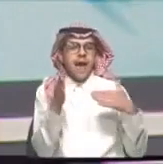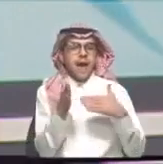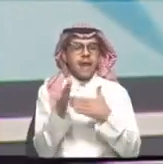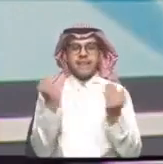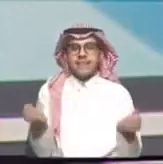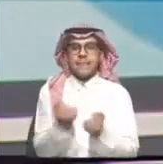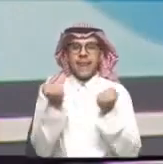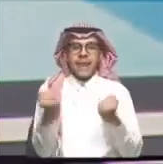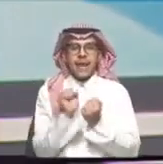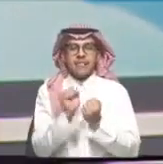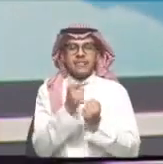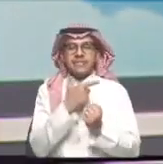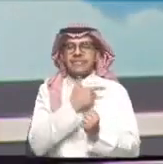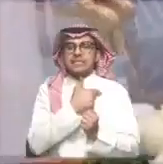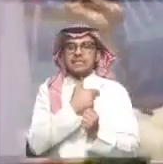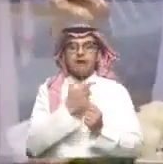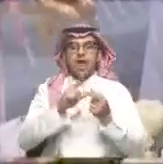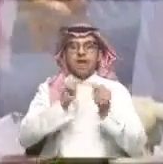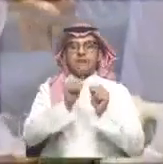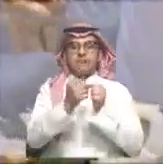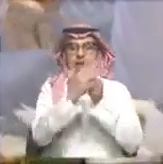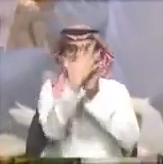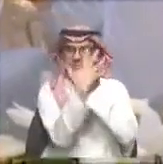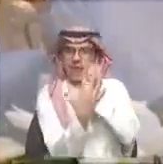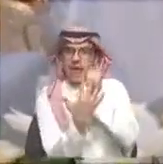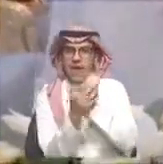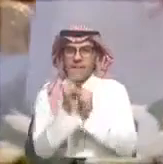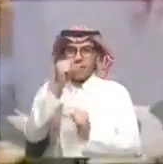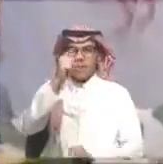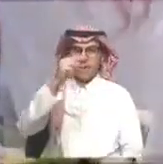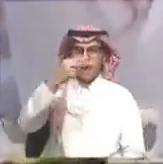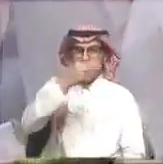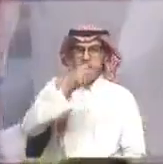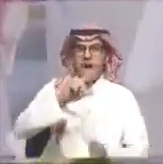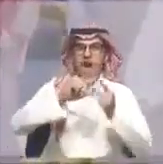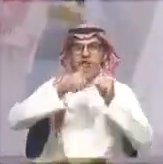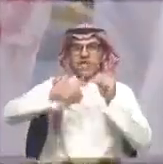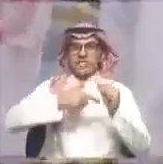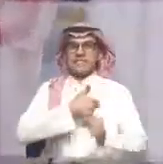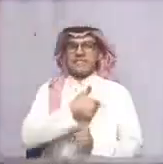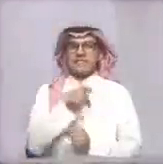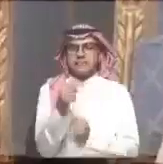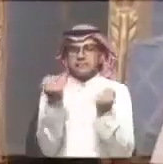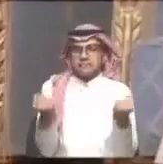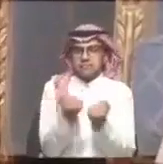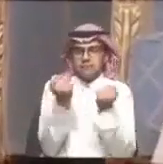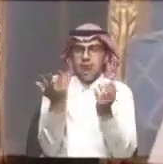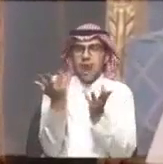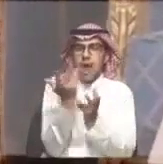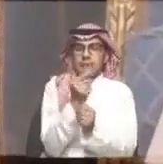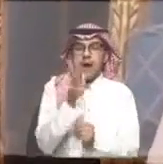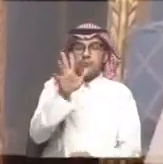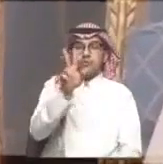درع الخليج المشترك واحد، وذلك بحضور أصحاب الجلالة والفخامة والسمو قادة وكبار ممثلي 25